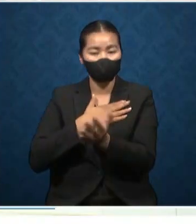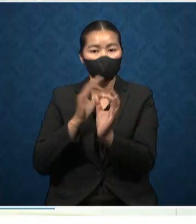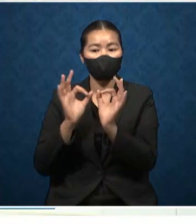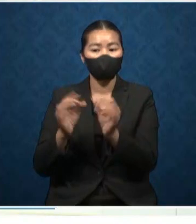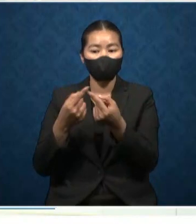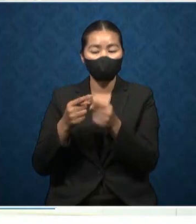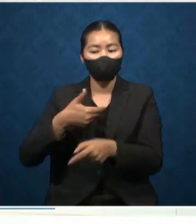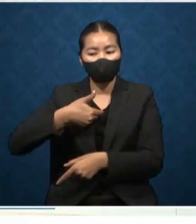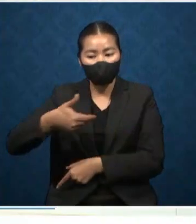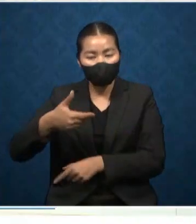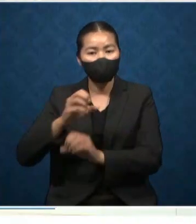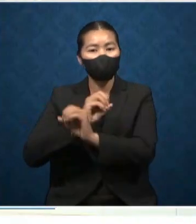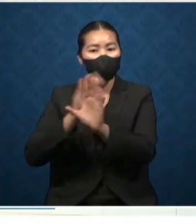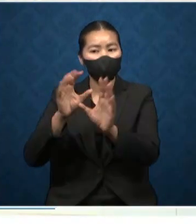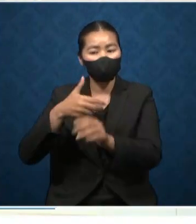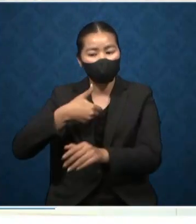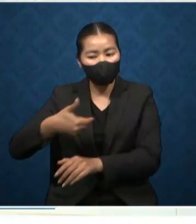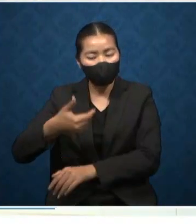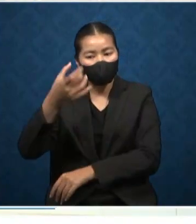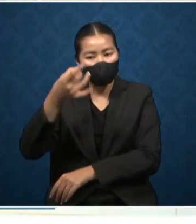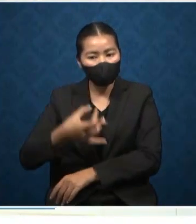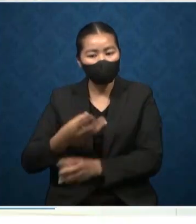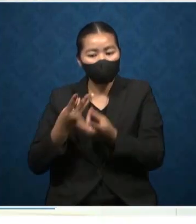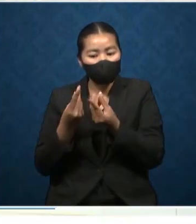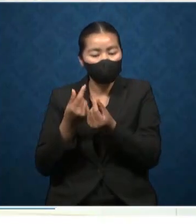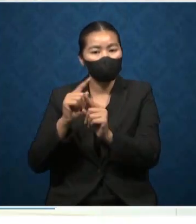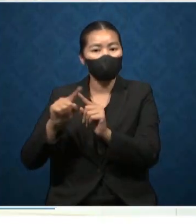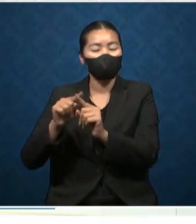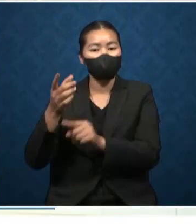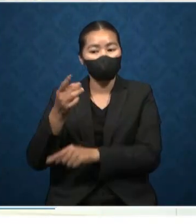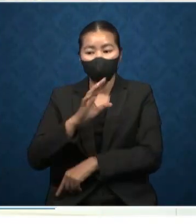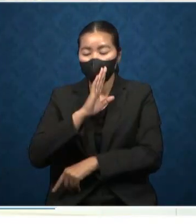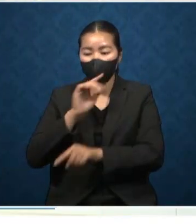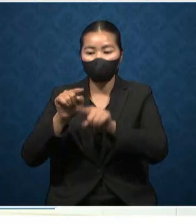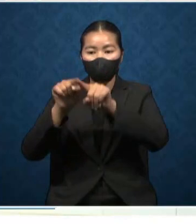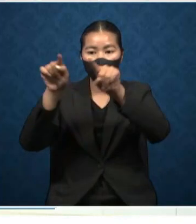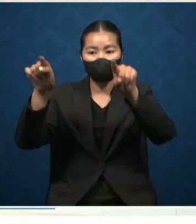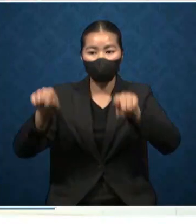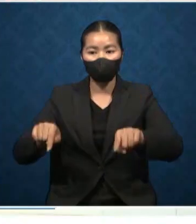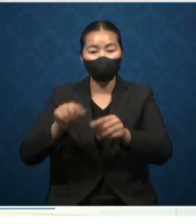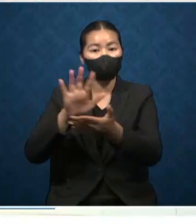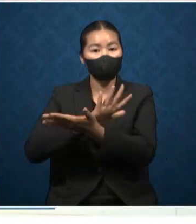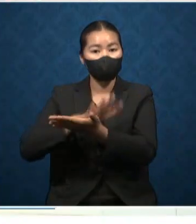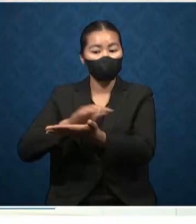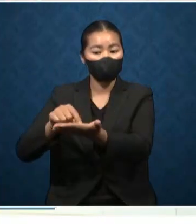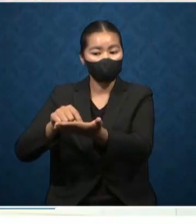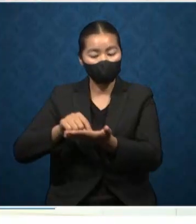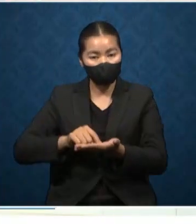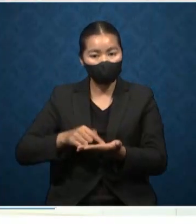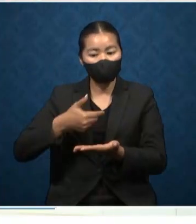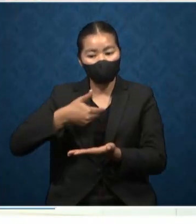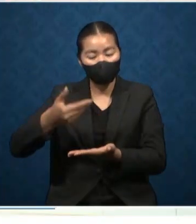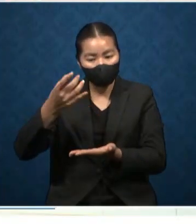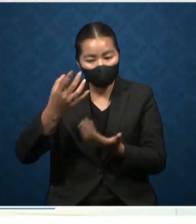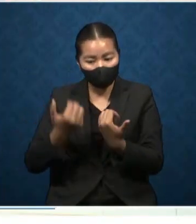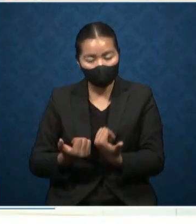ามชัดเย็ดสักนิดหนึ่ อยางเช่นถ้าท่านมีหัศรมศม ท่านก็บอกให้เราทราบบวาท่านอยู่